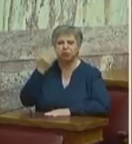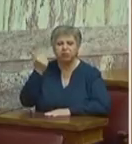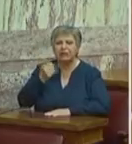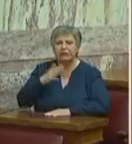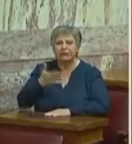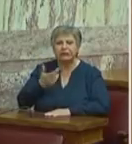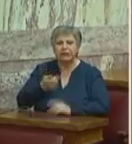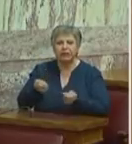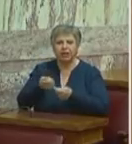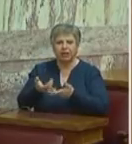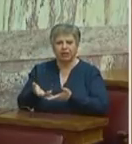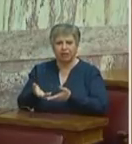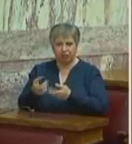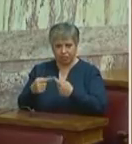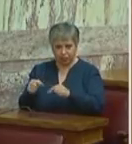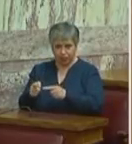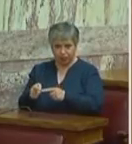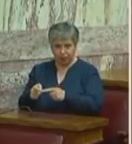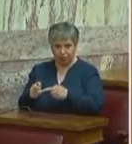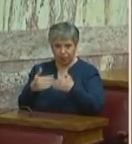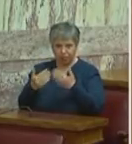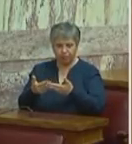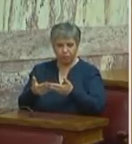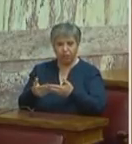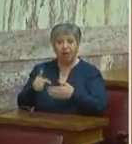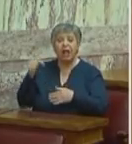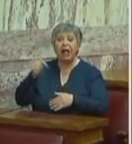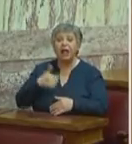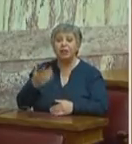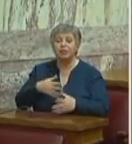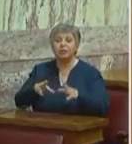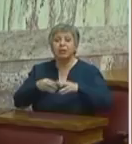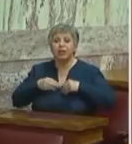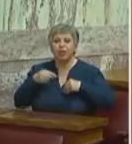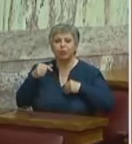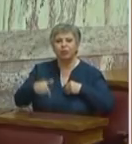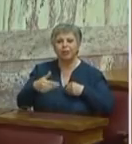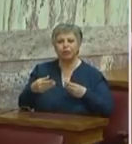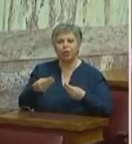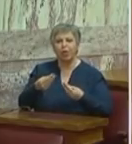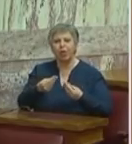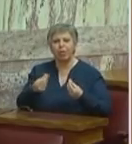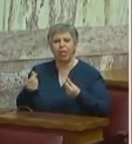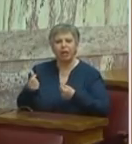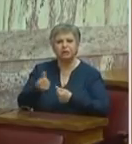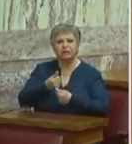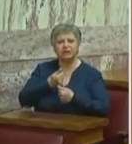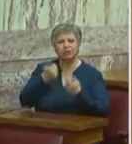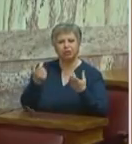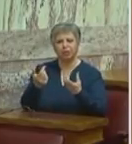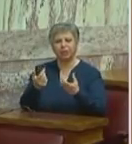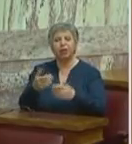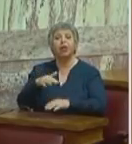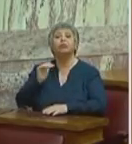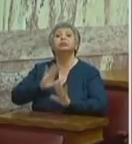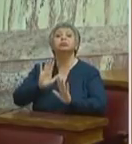επειδή στέλνουμε την υπόθεση στην τακτική δικαιοσύνη, γι' αυτό και επιλέξαν